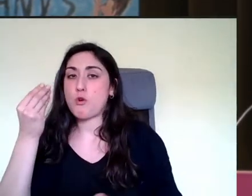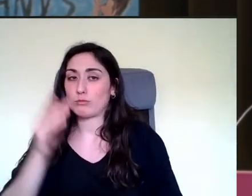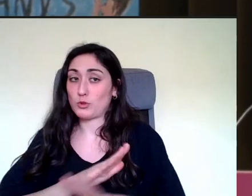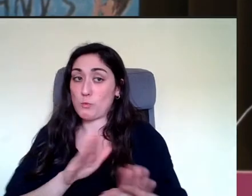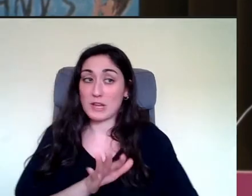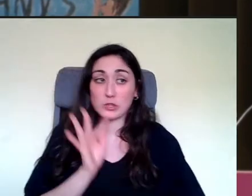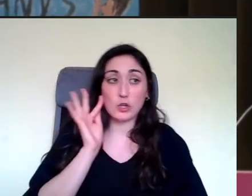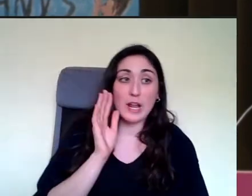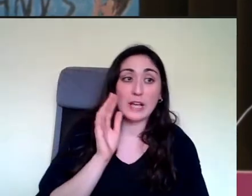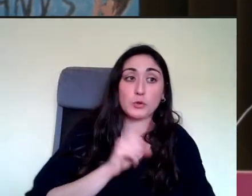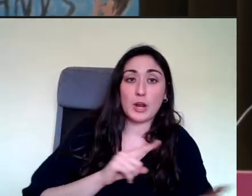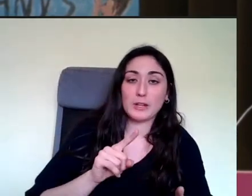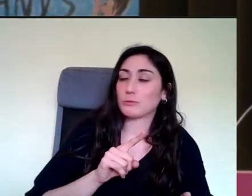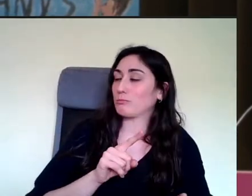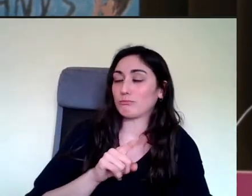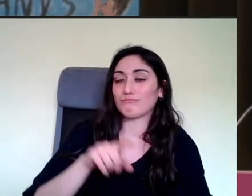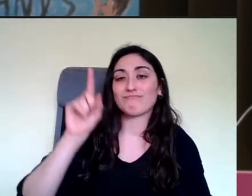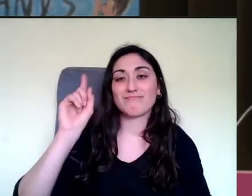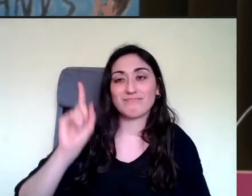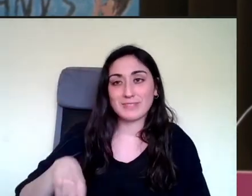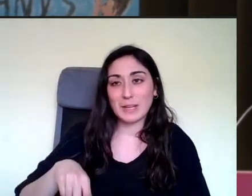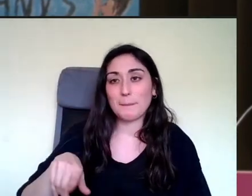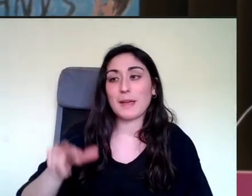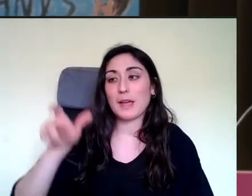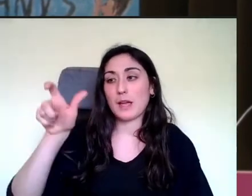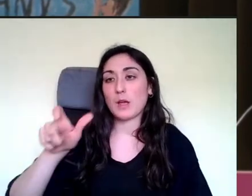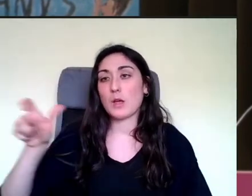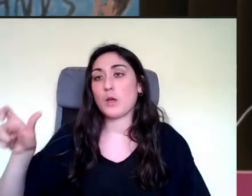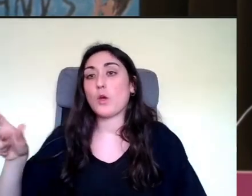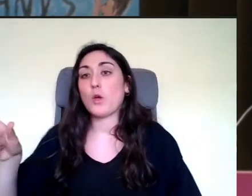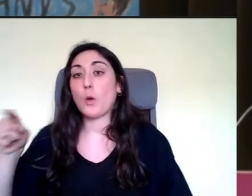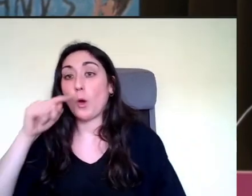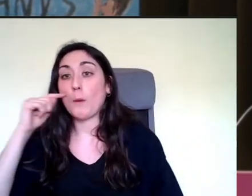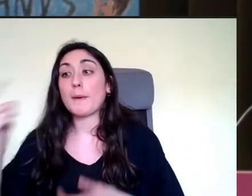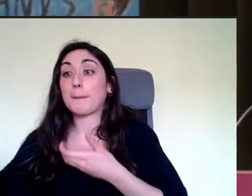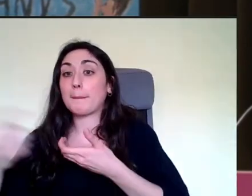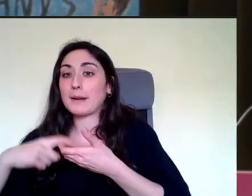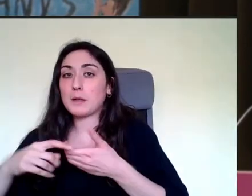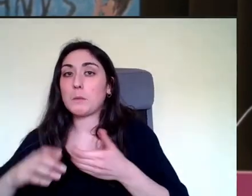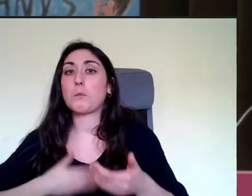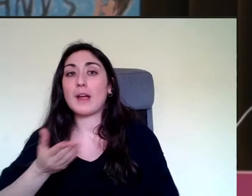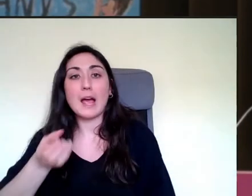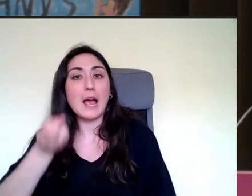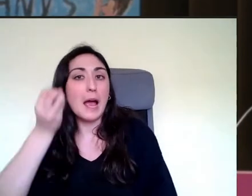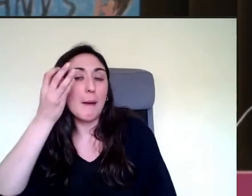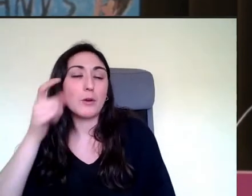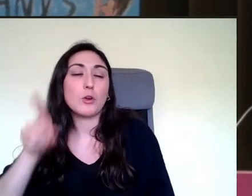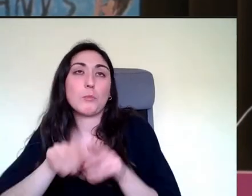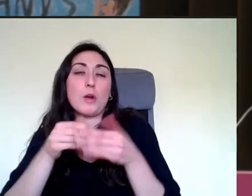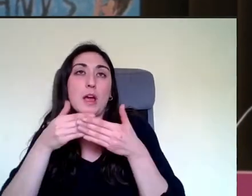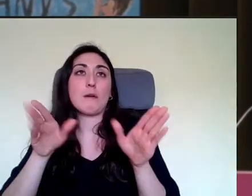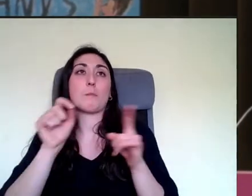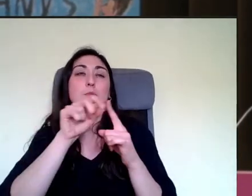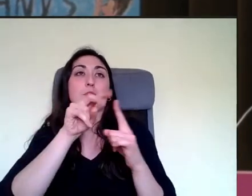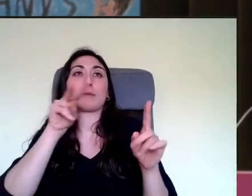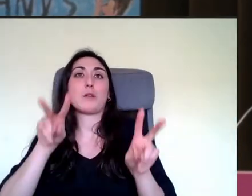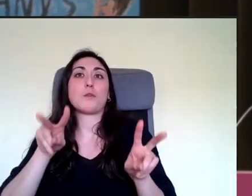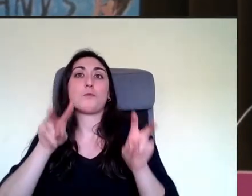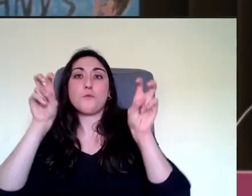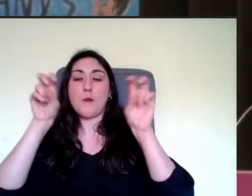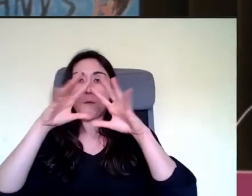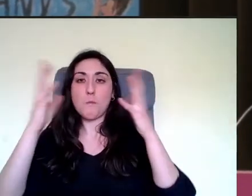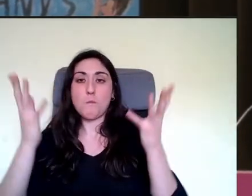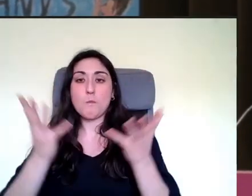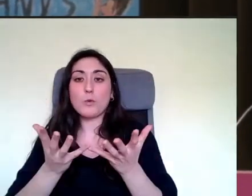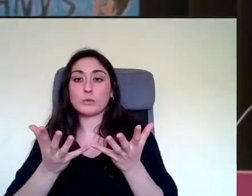sinó que els homes, aquí assistint a aquestes conferències, se'ns obre una altra manera de mirar el món, una altra manera de